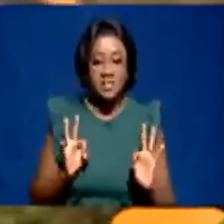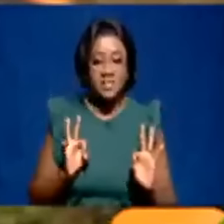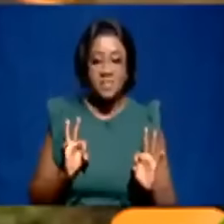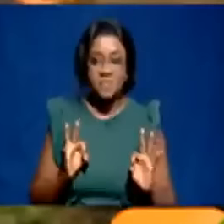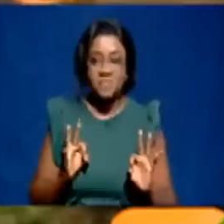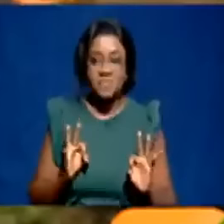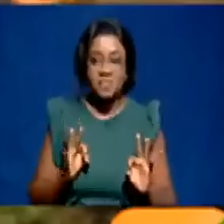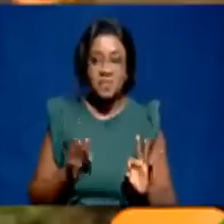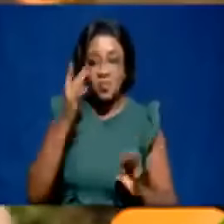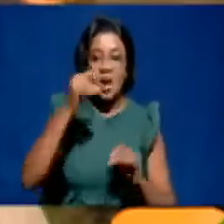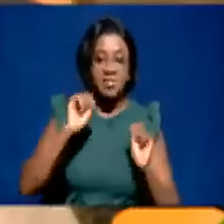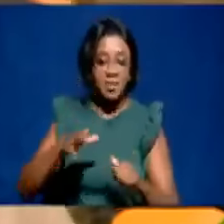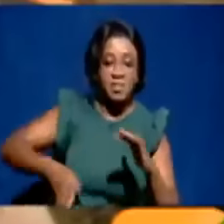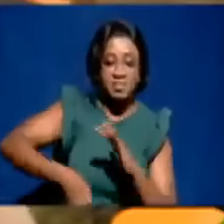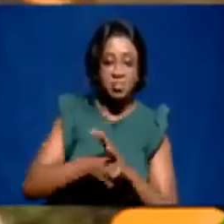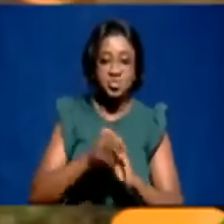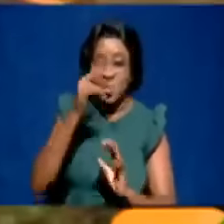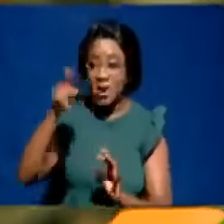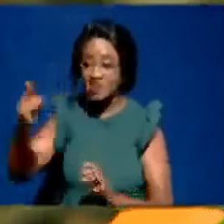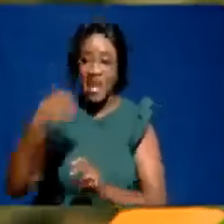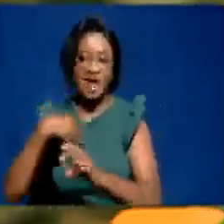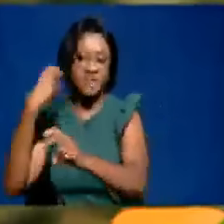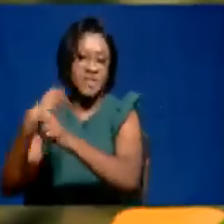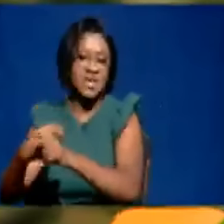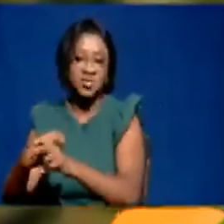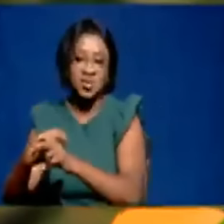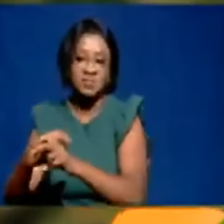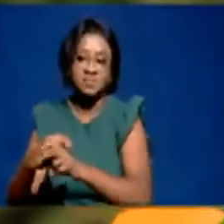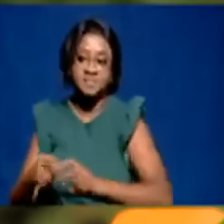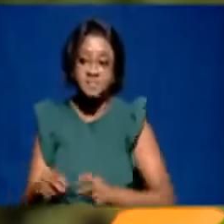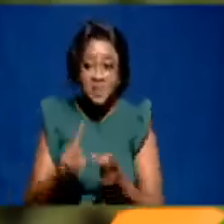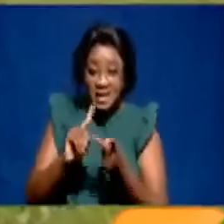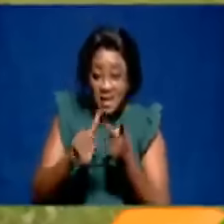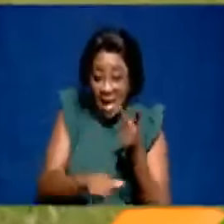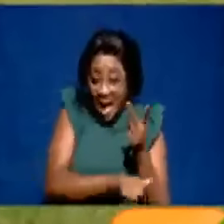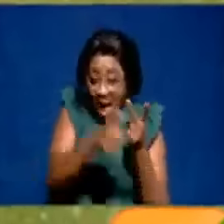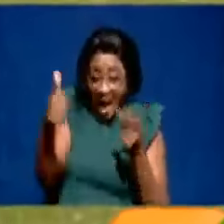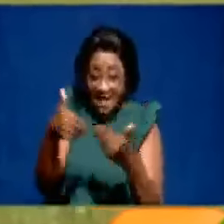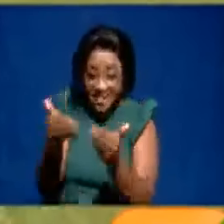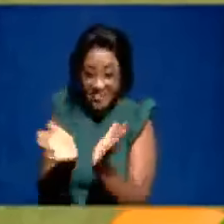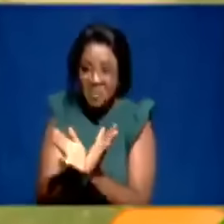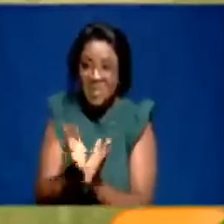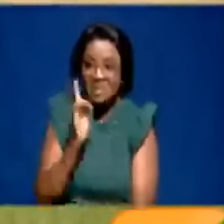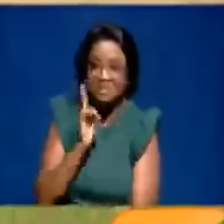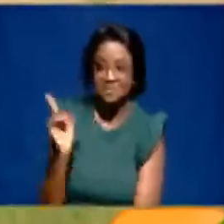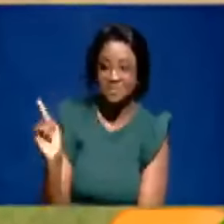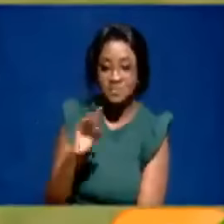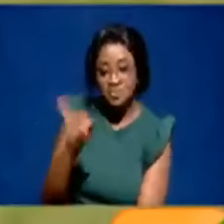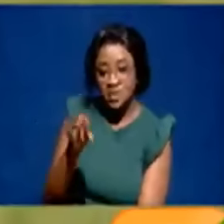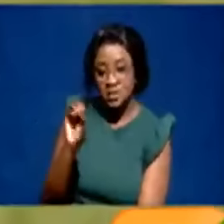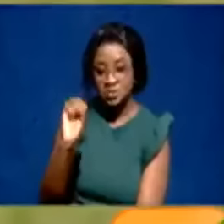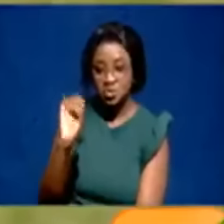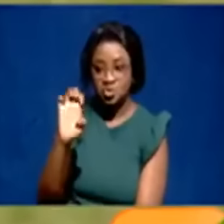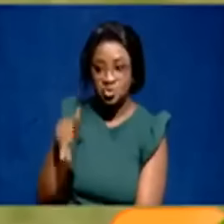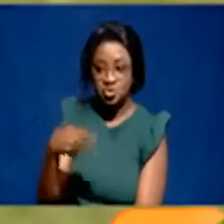yetu, watasukumwa nje kwa sababu wako na title. Sio yeye tu, familia hii ya mzee Joseph Kiprono Korir